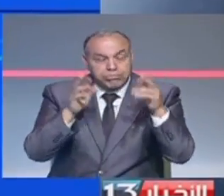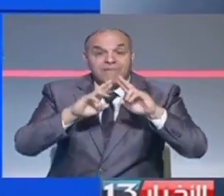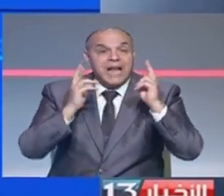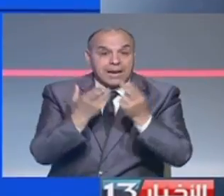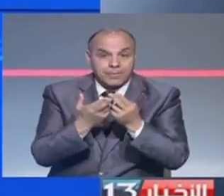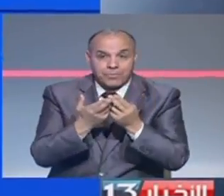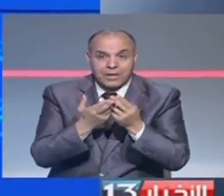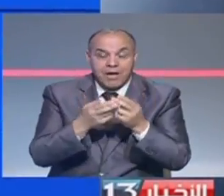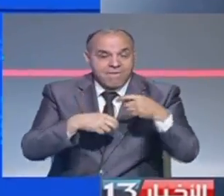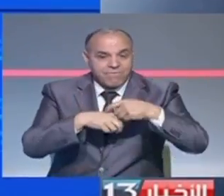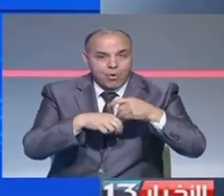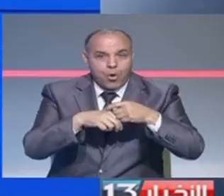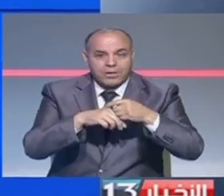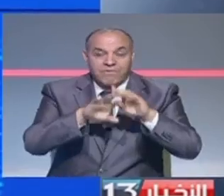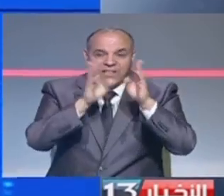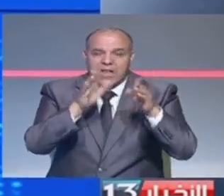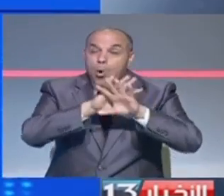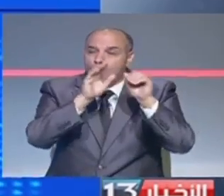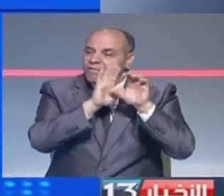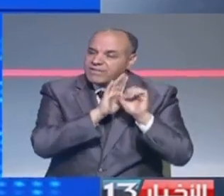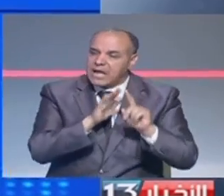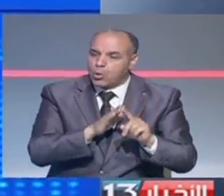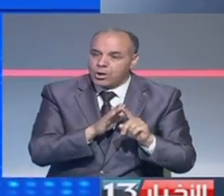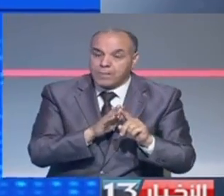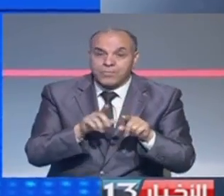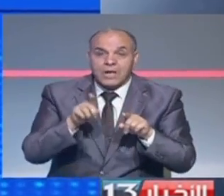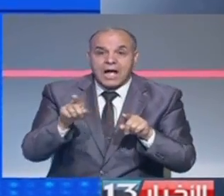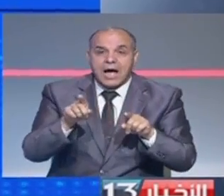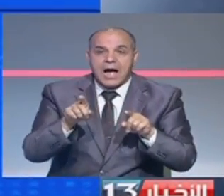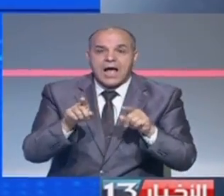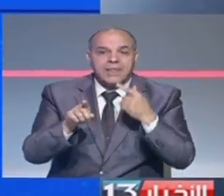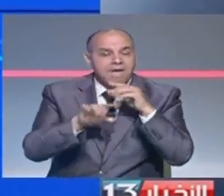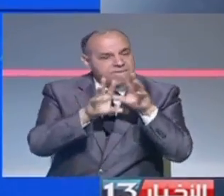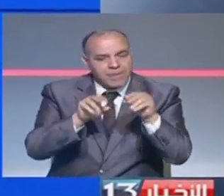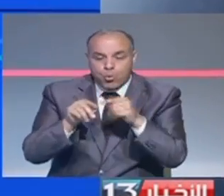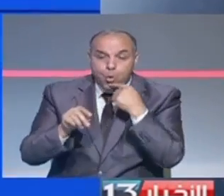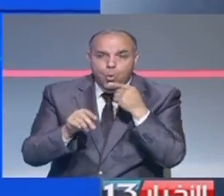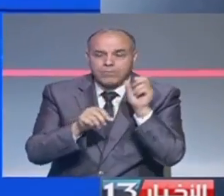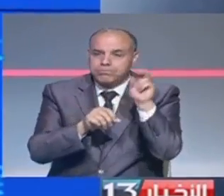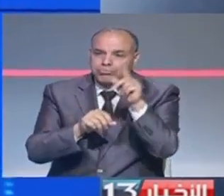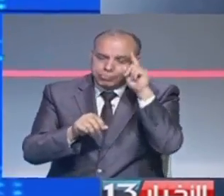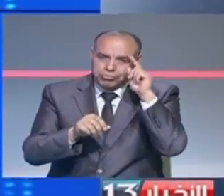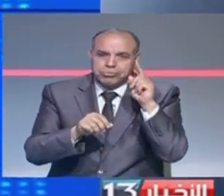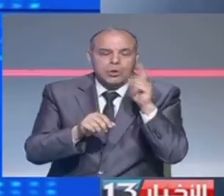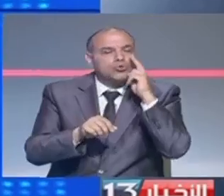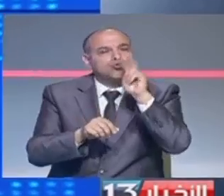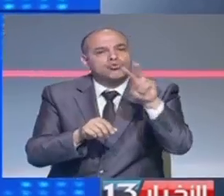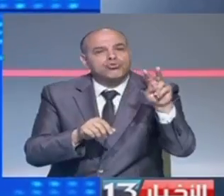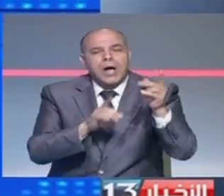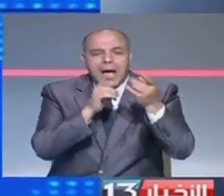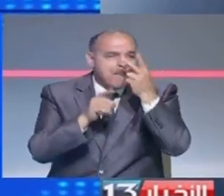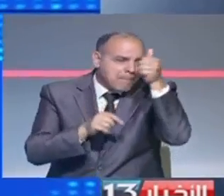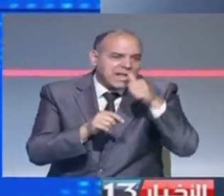في زمن الحجر الصحي الشامل ومكنت الاسر والعائلات من زياره المواقع الاثريه والمتاحف